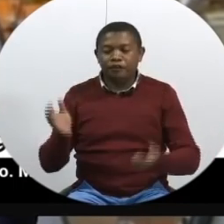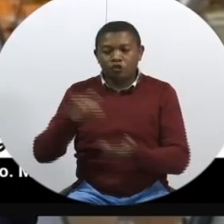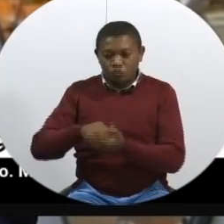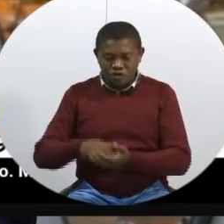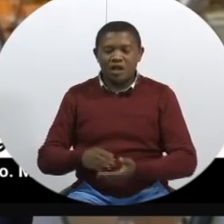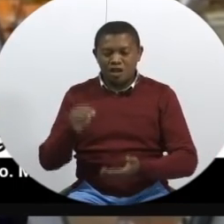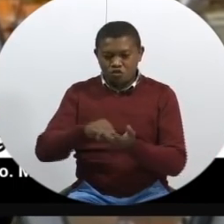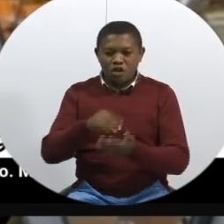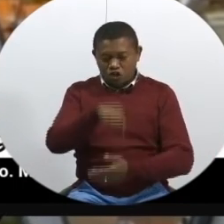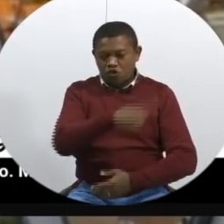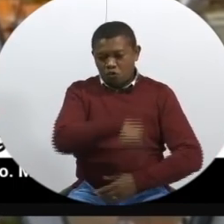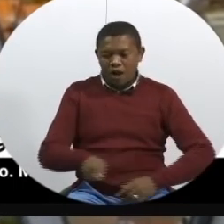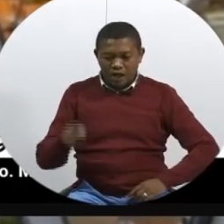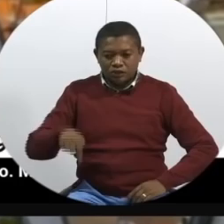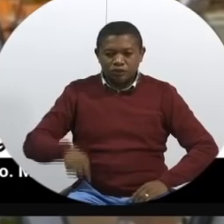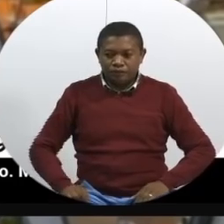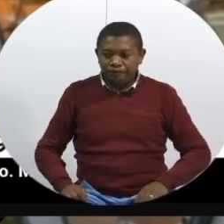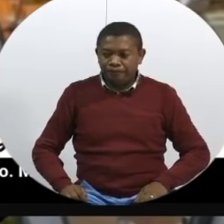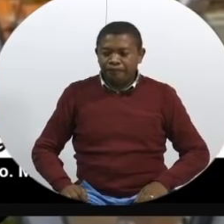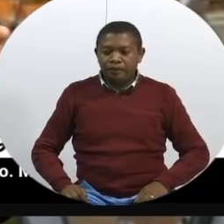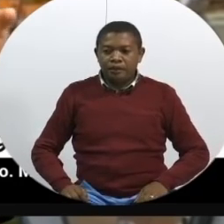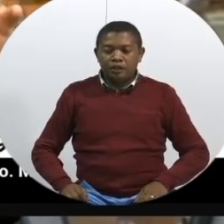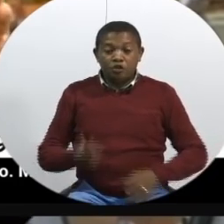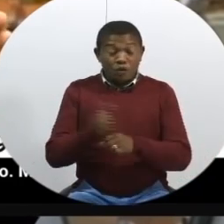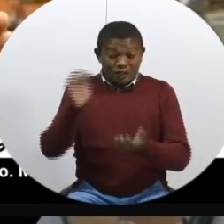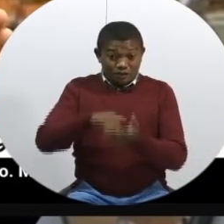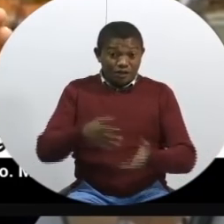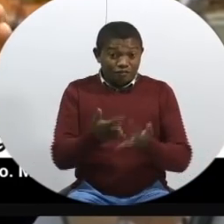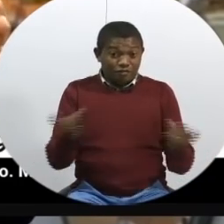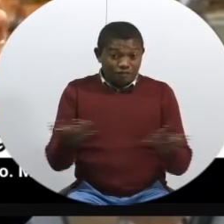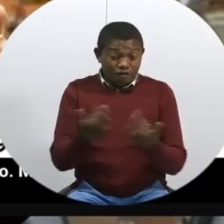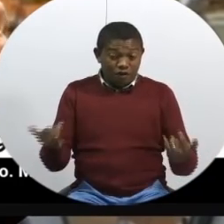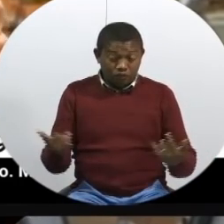ho tonga androany. Ka rehefa tonga ireo izany dia aka